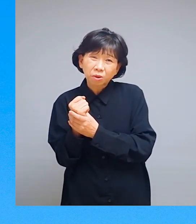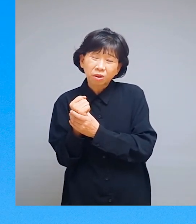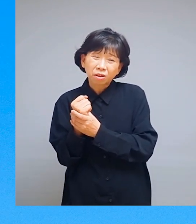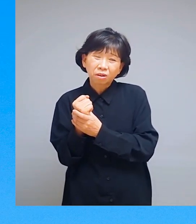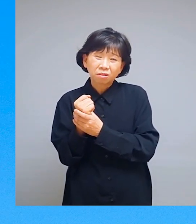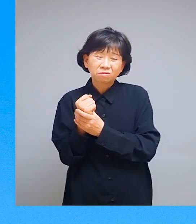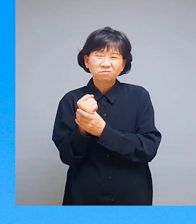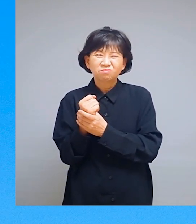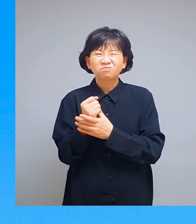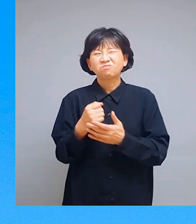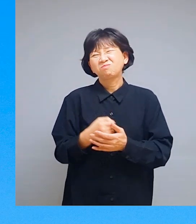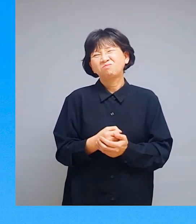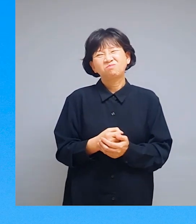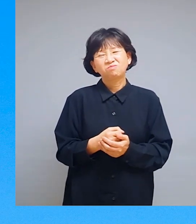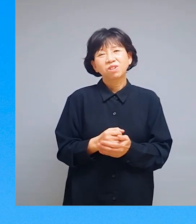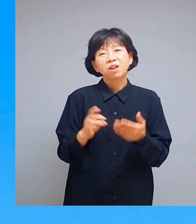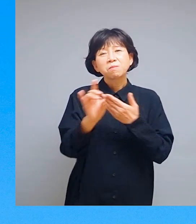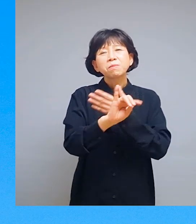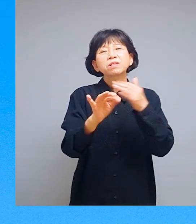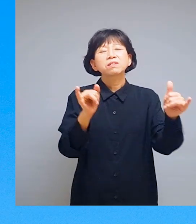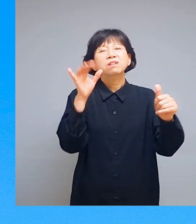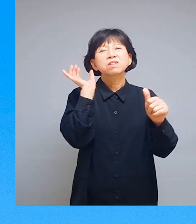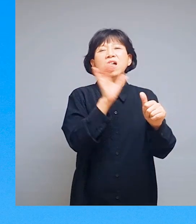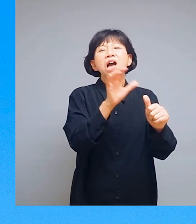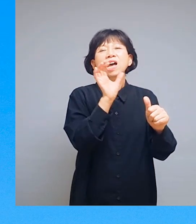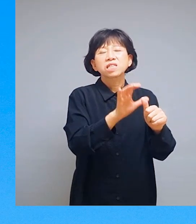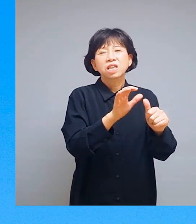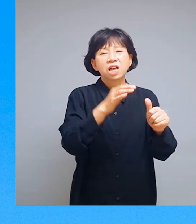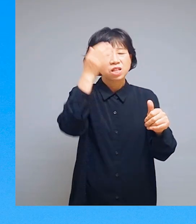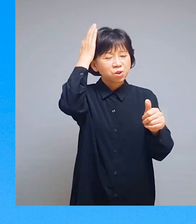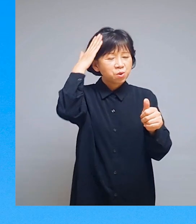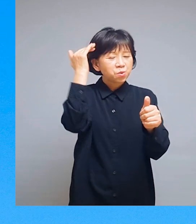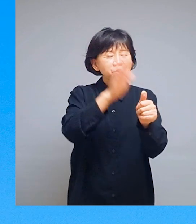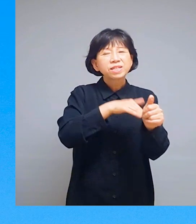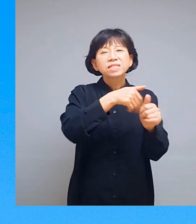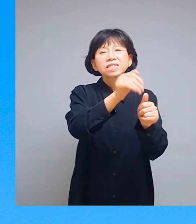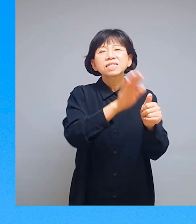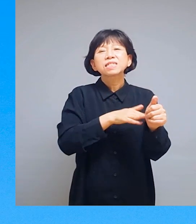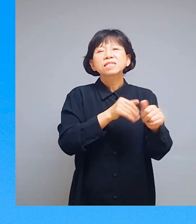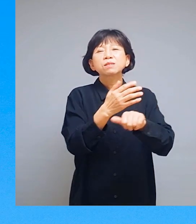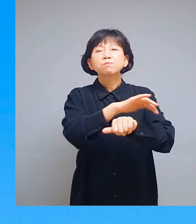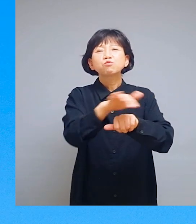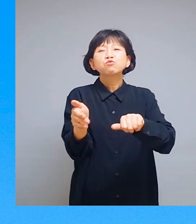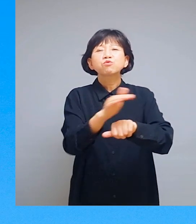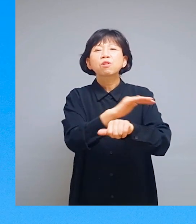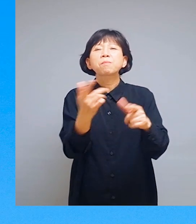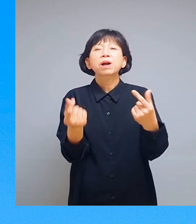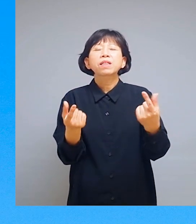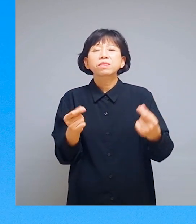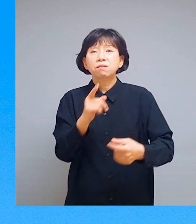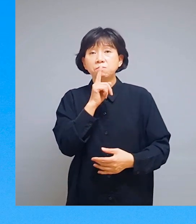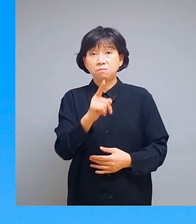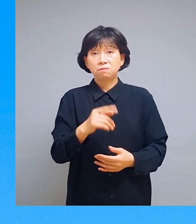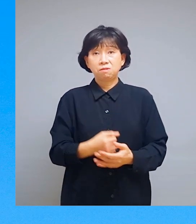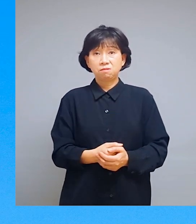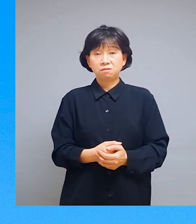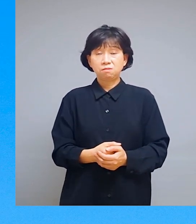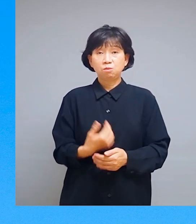그래요. 주님이 바리새인들에게 야단치실 때 하셨던 말씀이잖아요. 근데 어느새